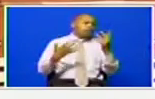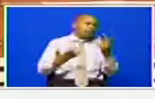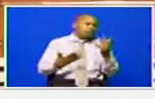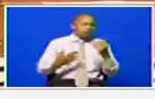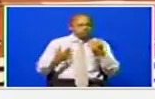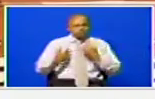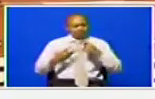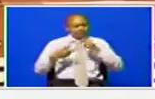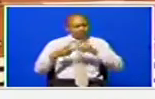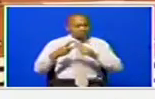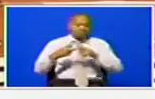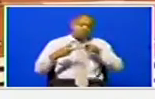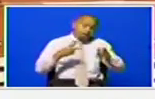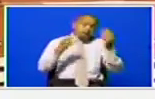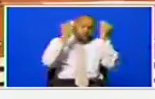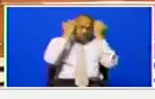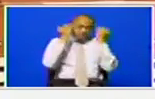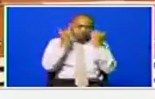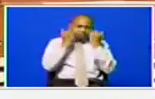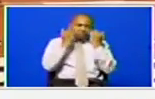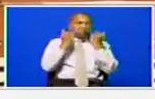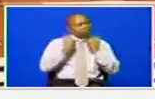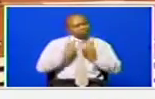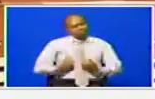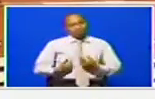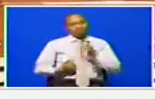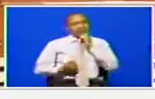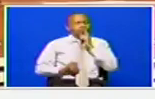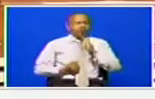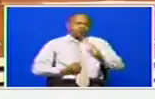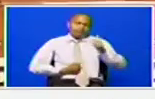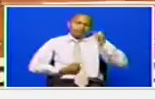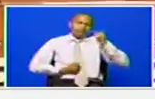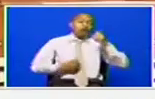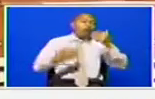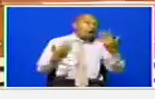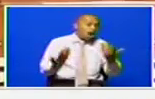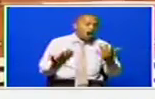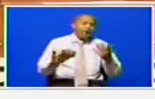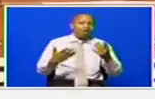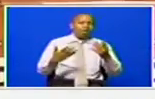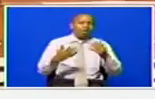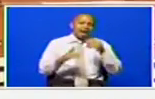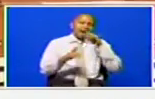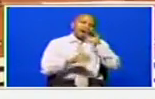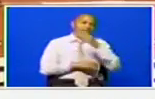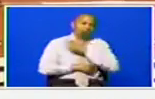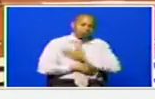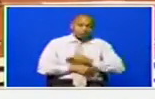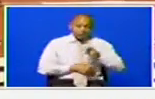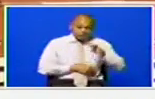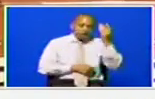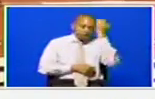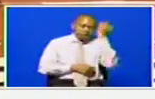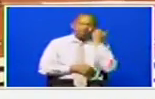pia sendi mahakamani, mimi nataka tu nikatae, nijitetee tu kwa njia zangu mwenyewe. Mahakamani siendi,